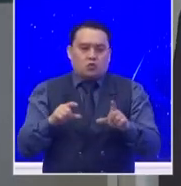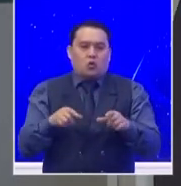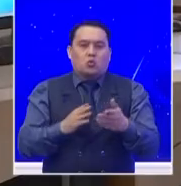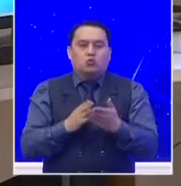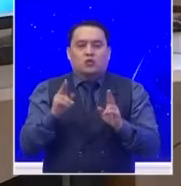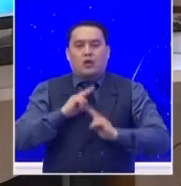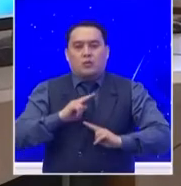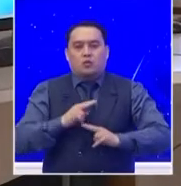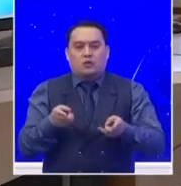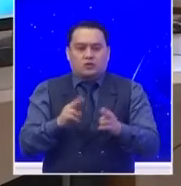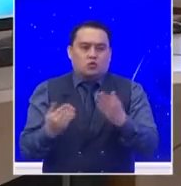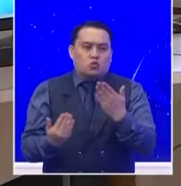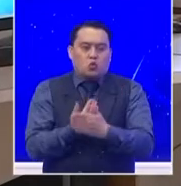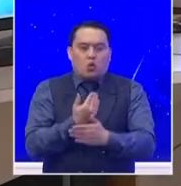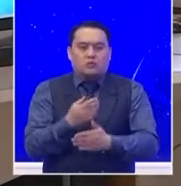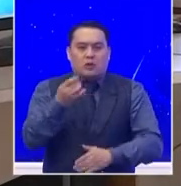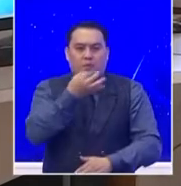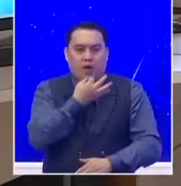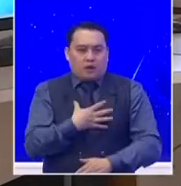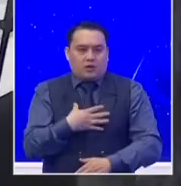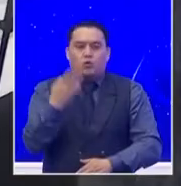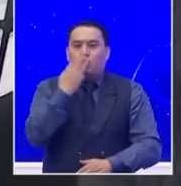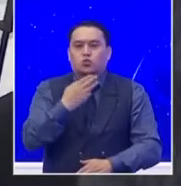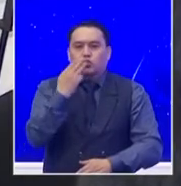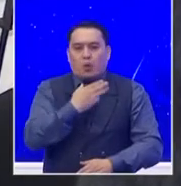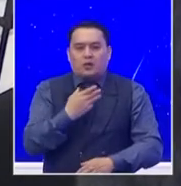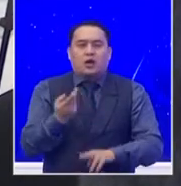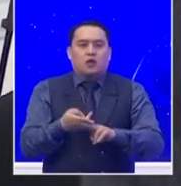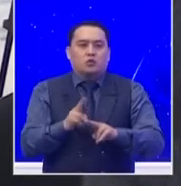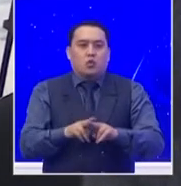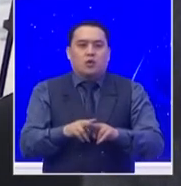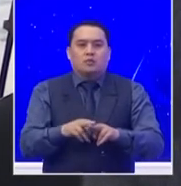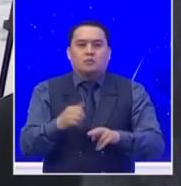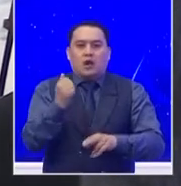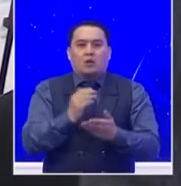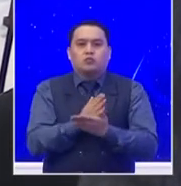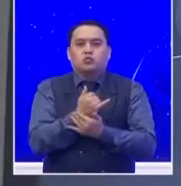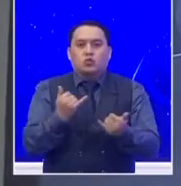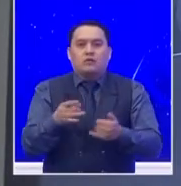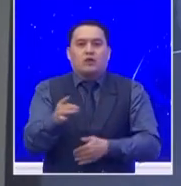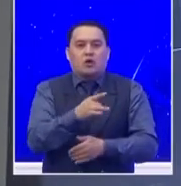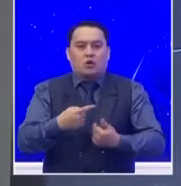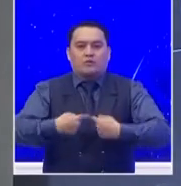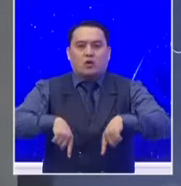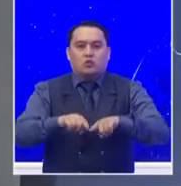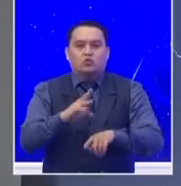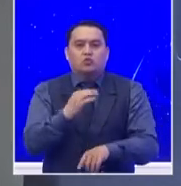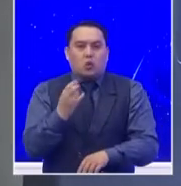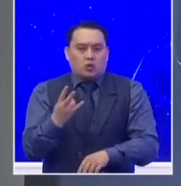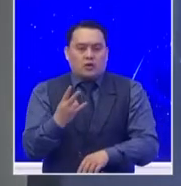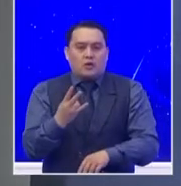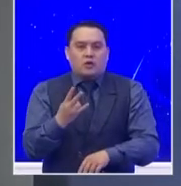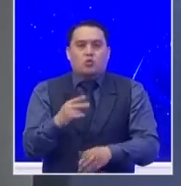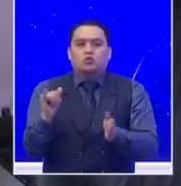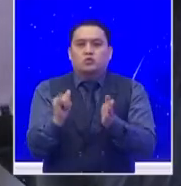услуги. Новшество пришлось по нраву и уштобинцам, многие из которых пока еще по старинке обслуживаются в районном отделении ЦОН. Тем не